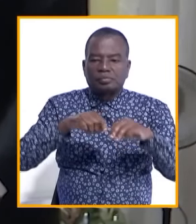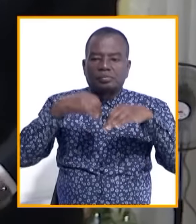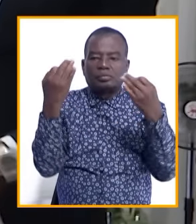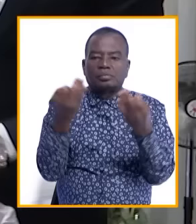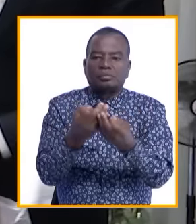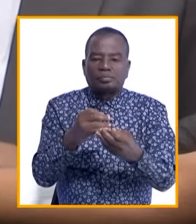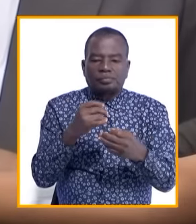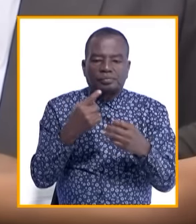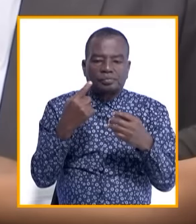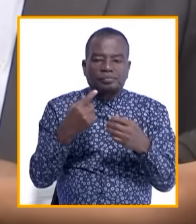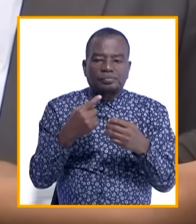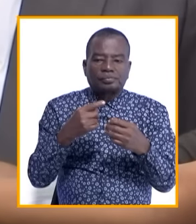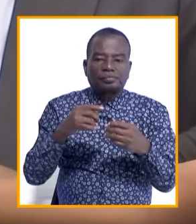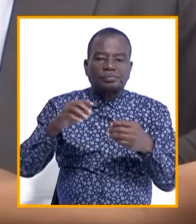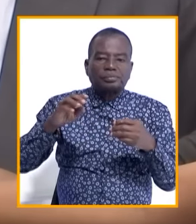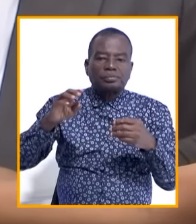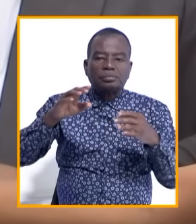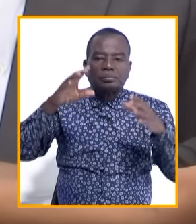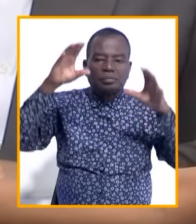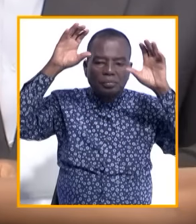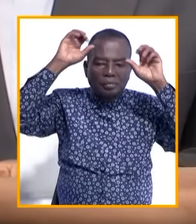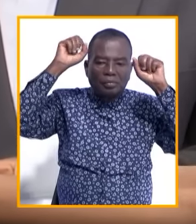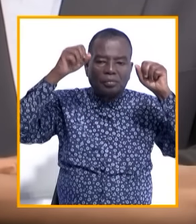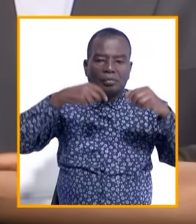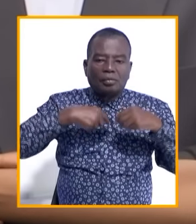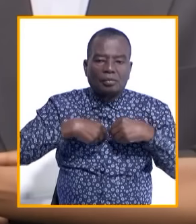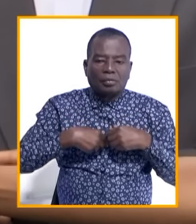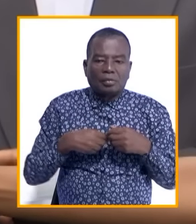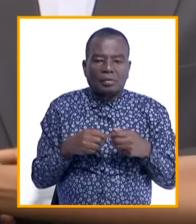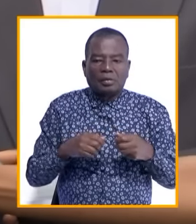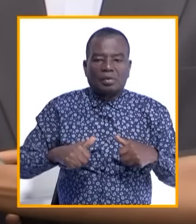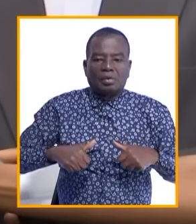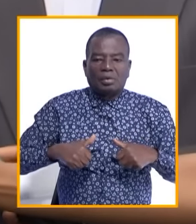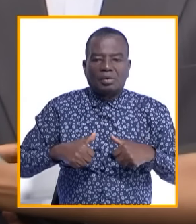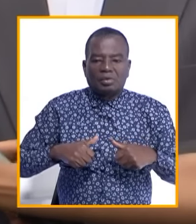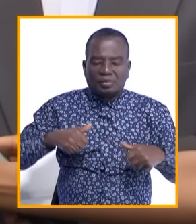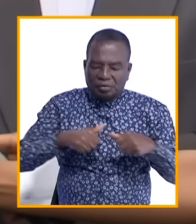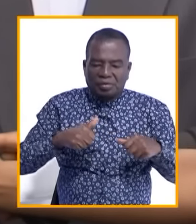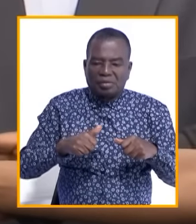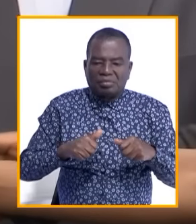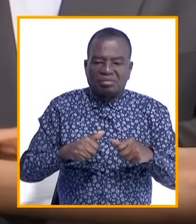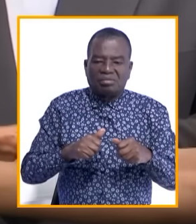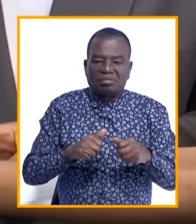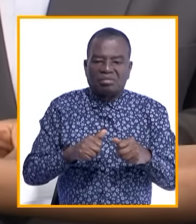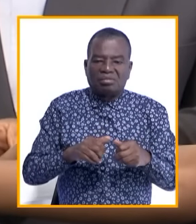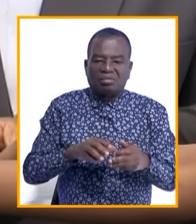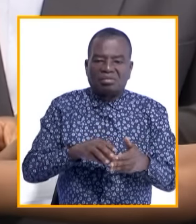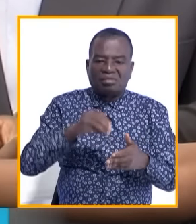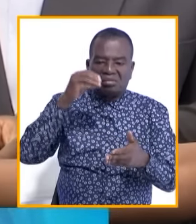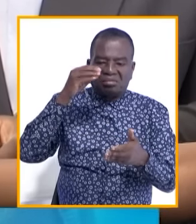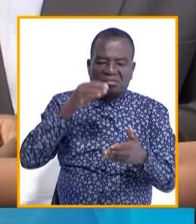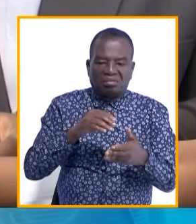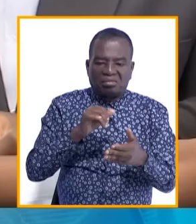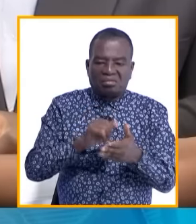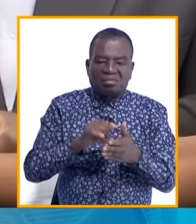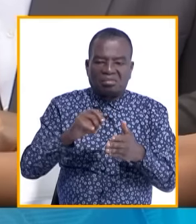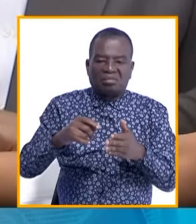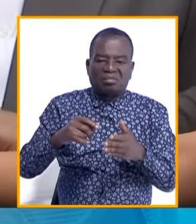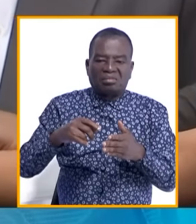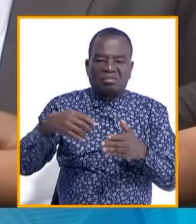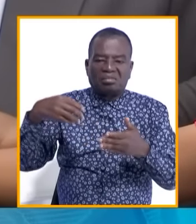famille éplorée. Le chef de l'État a été bouleversé en apprenant cette nouvelle. Le